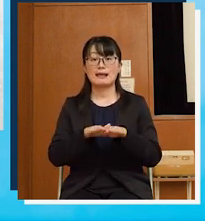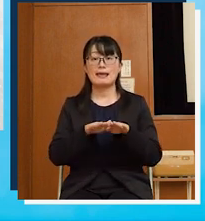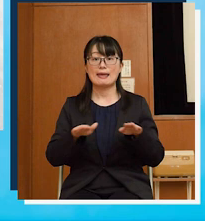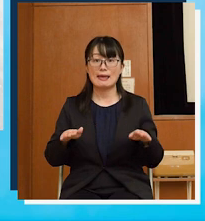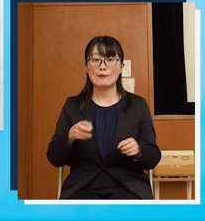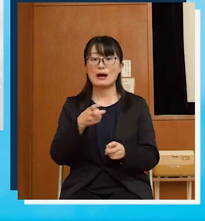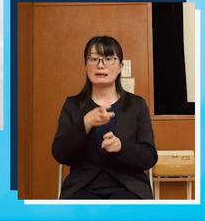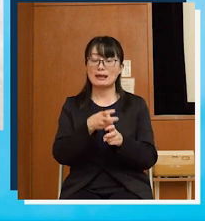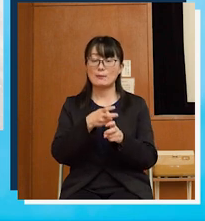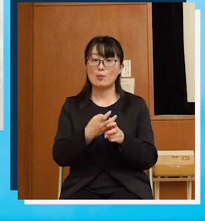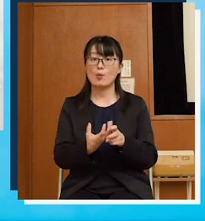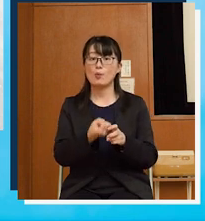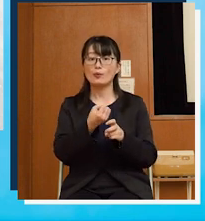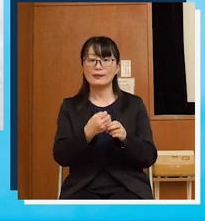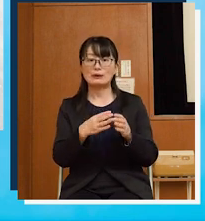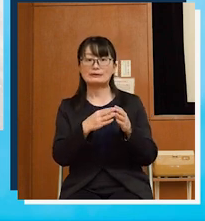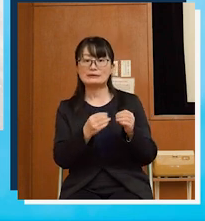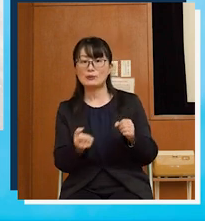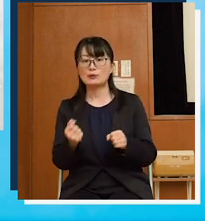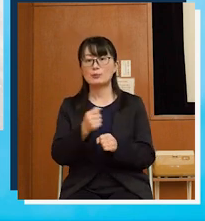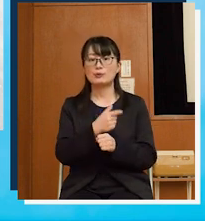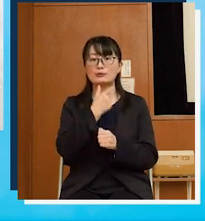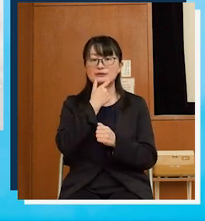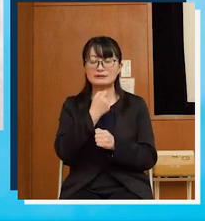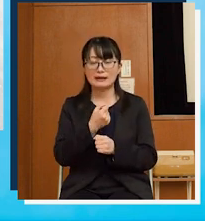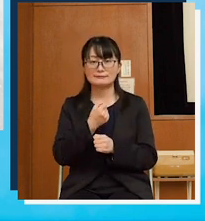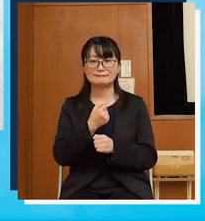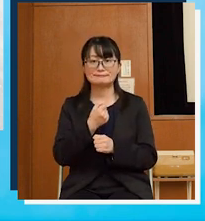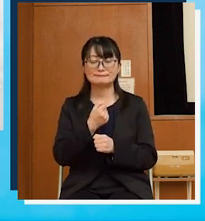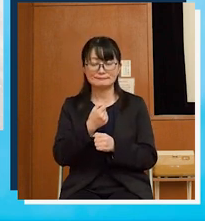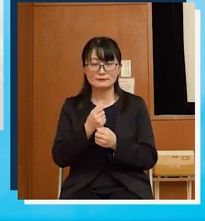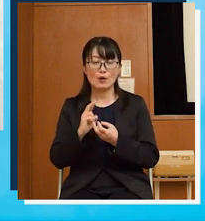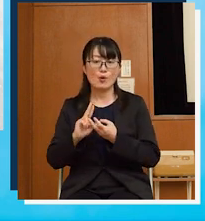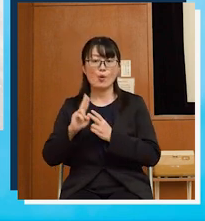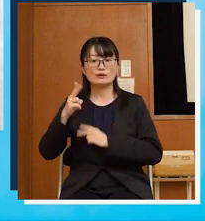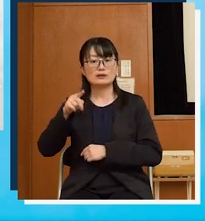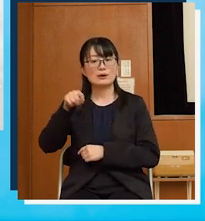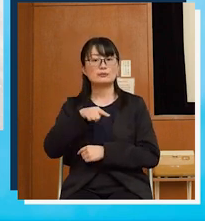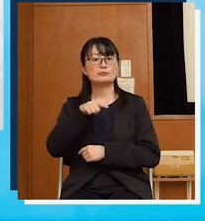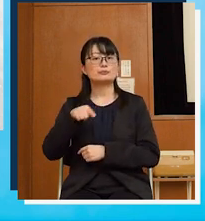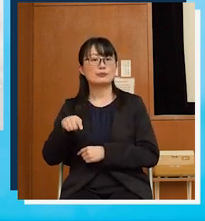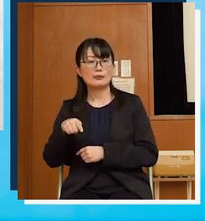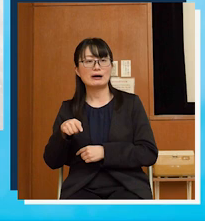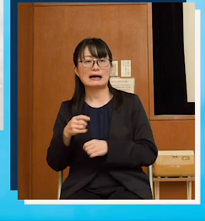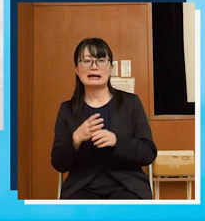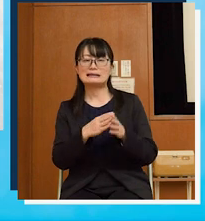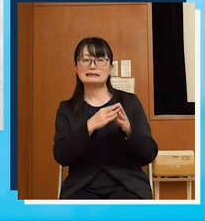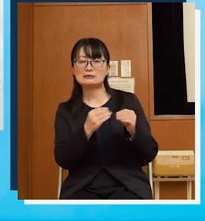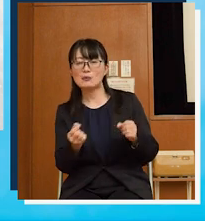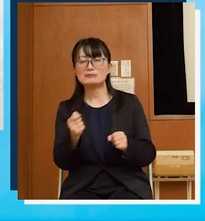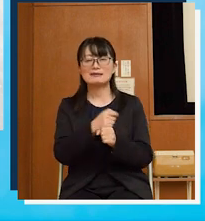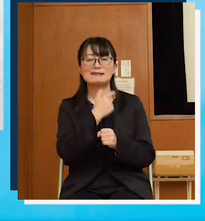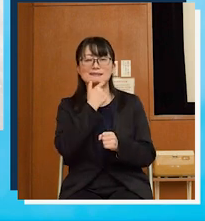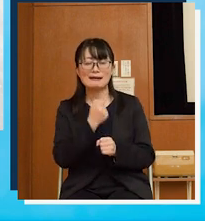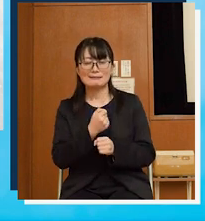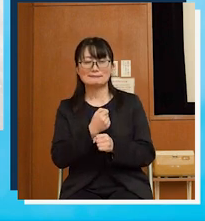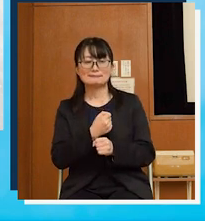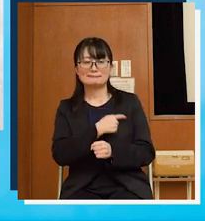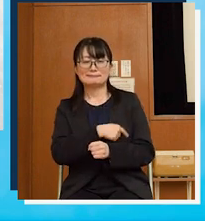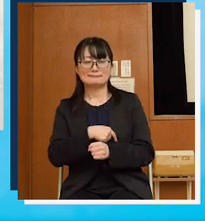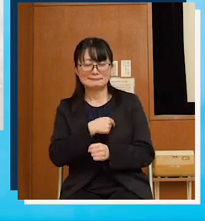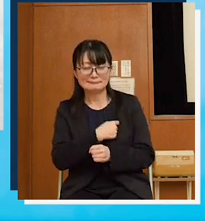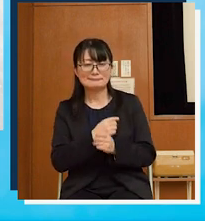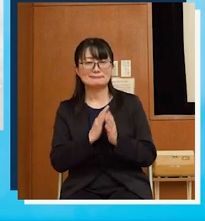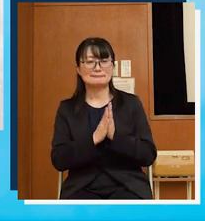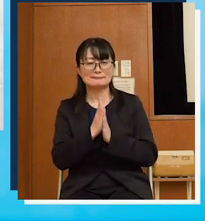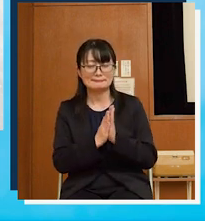持ってる日本に戻りたいということで沖縄県の人たちは日本への復帰を願い復帰をしたわけです